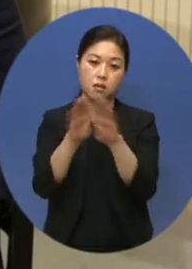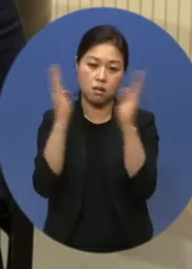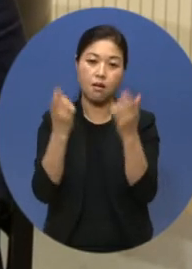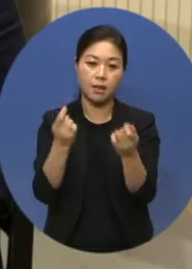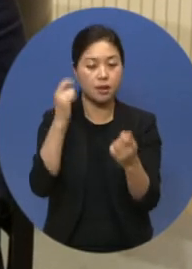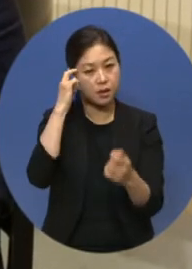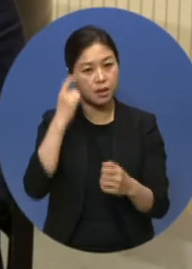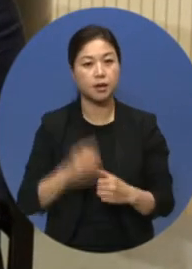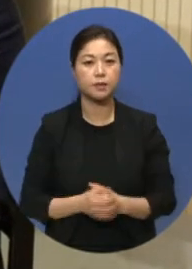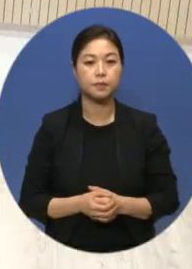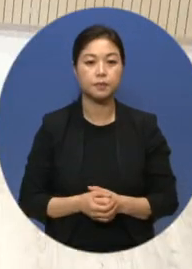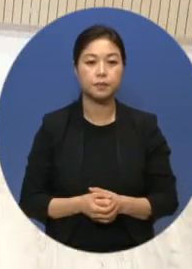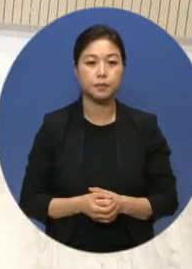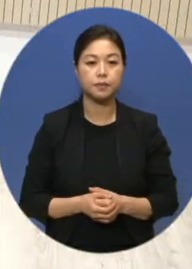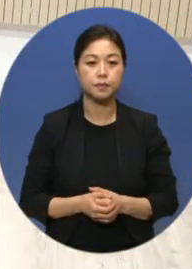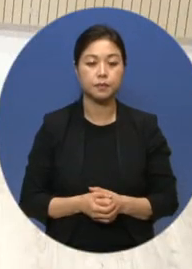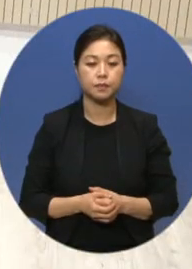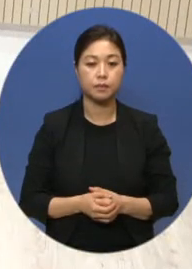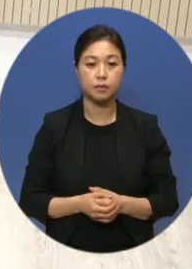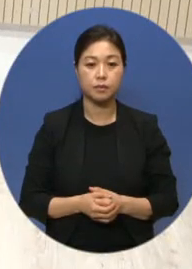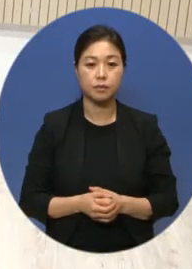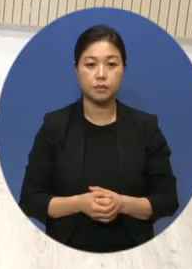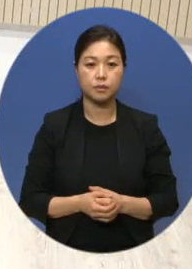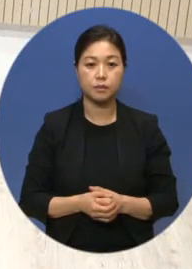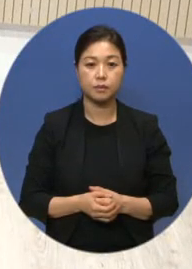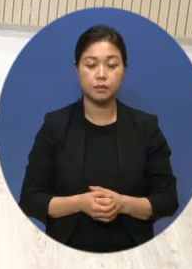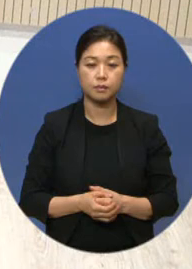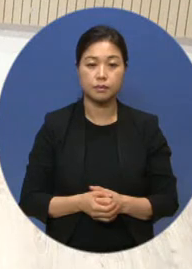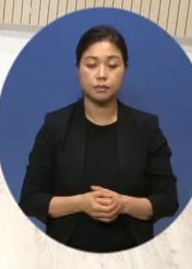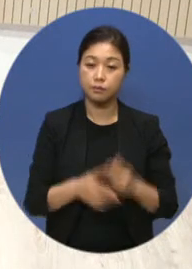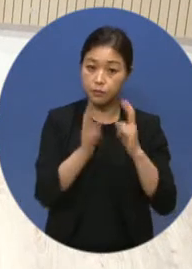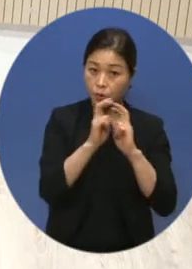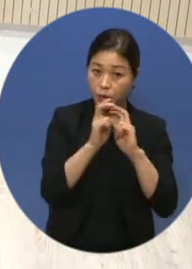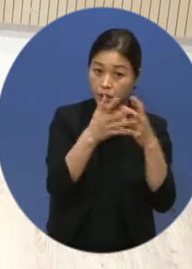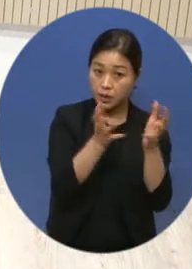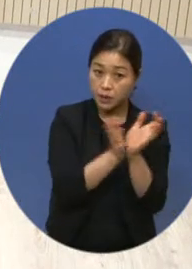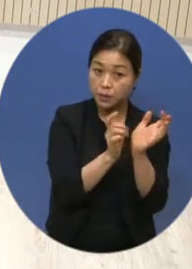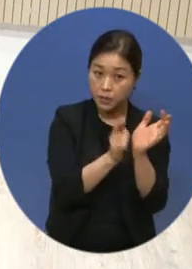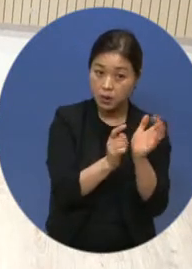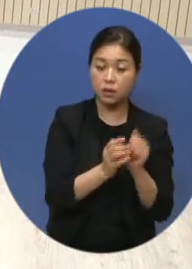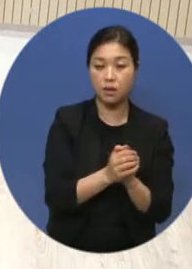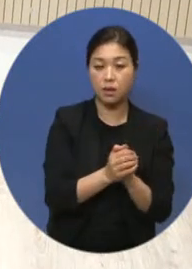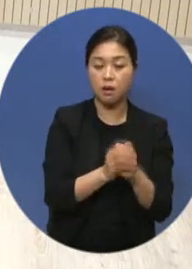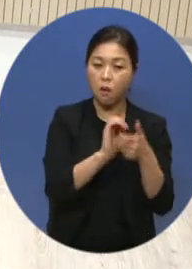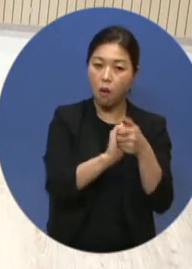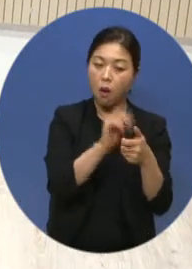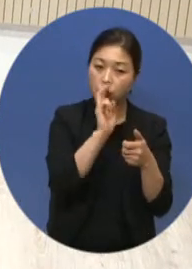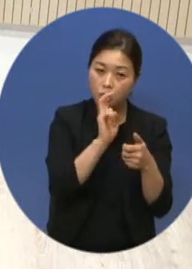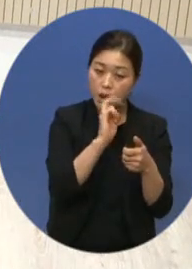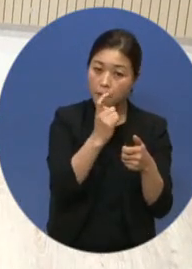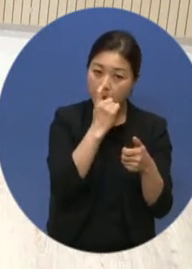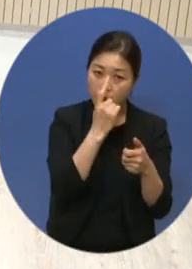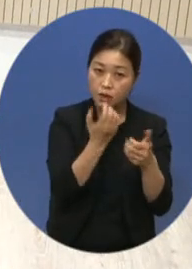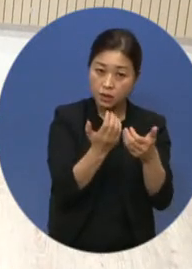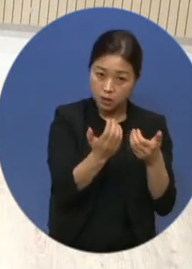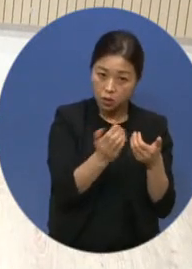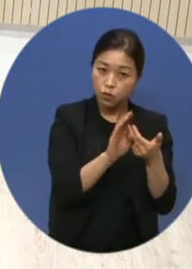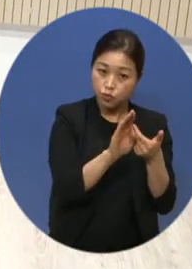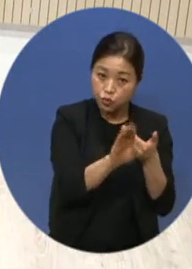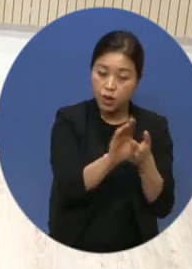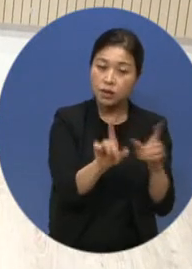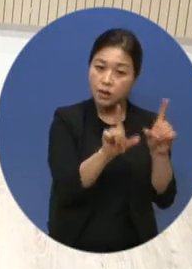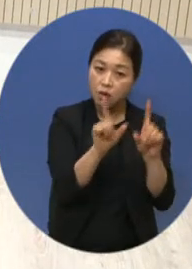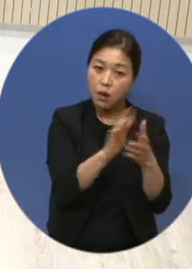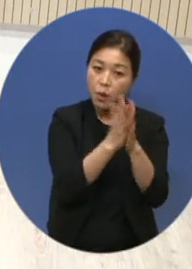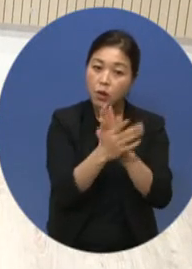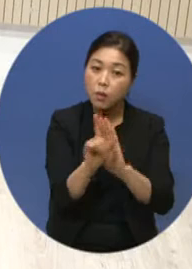믿습니다. 그 단원들이 그 성악을 배우기 전과 후에 좀 달라진 점이 있다면 어떤 것들이